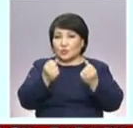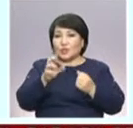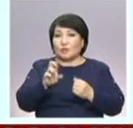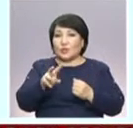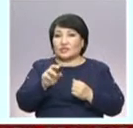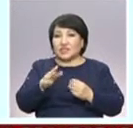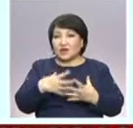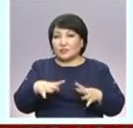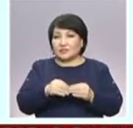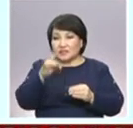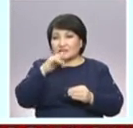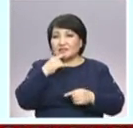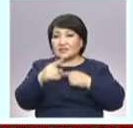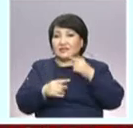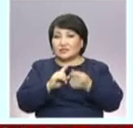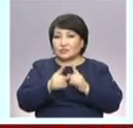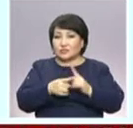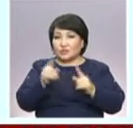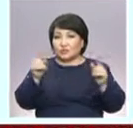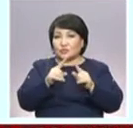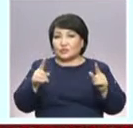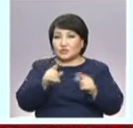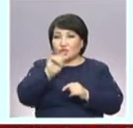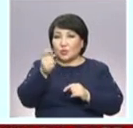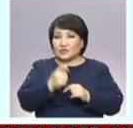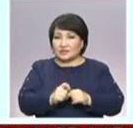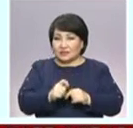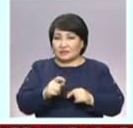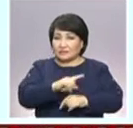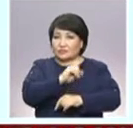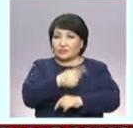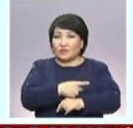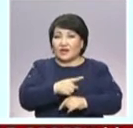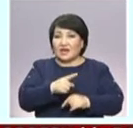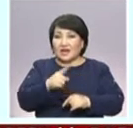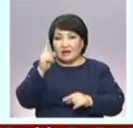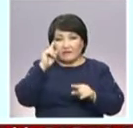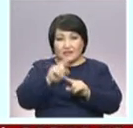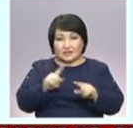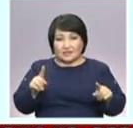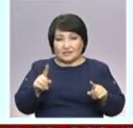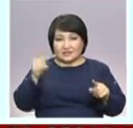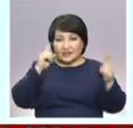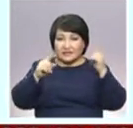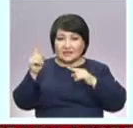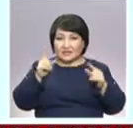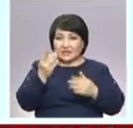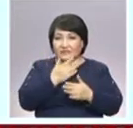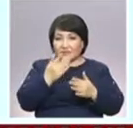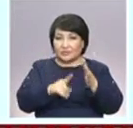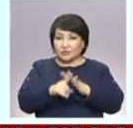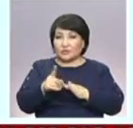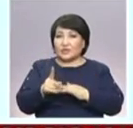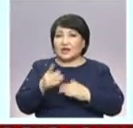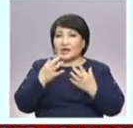тілінде дубляждаған «Жұлдызды соғыстар күштің ояну» атты фантастикалық фильмінің тұсаукесері өтті. Әлемде теңдесі сұранысқа ие болған туындының